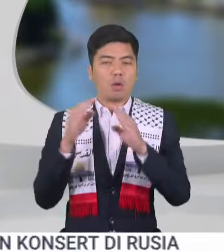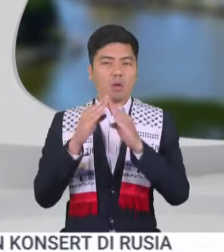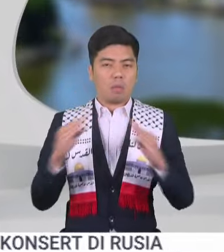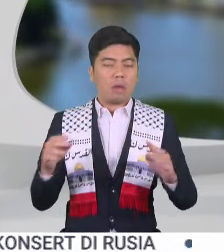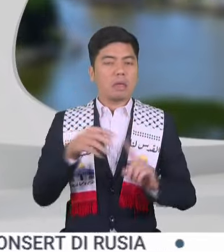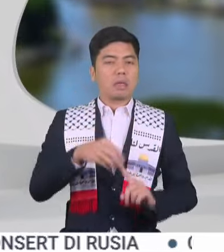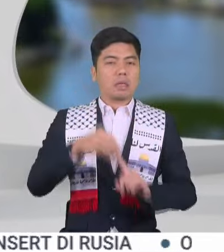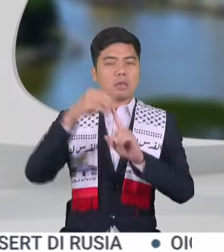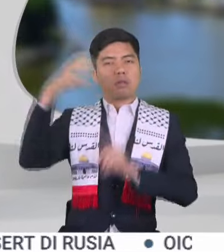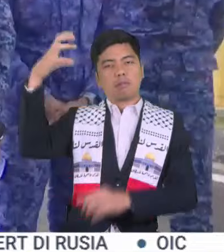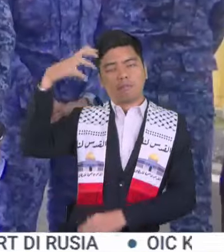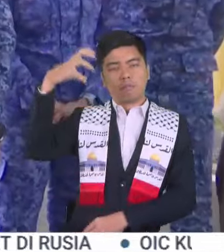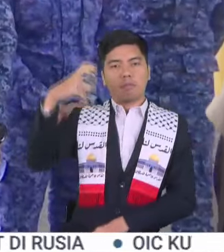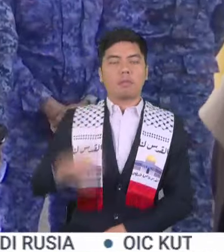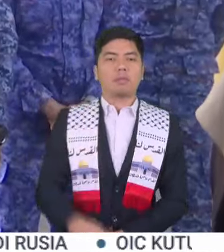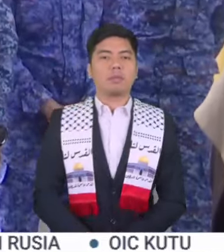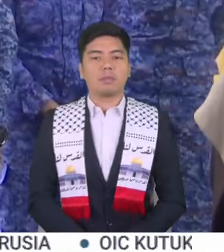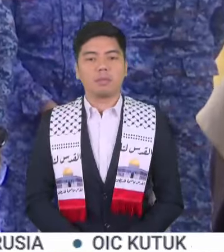panas.